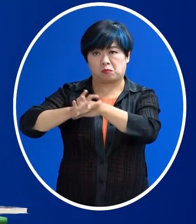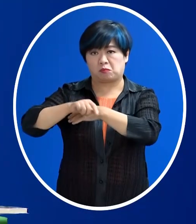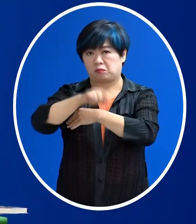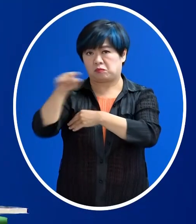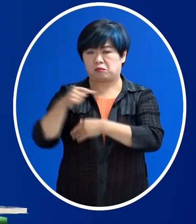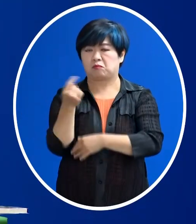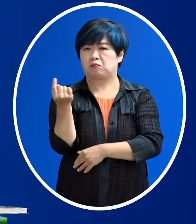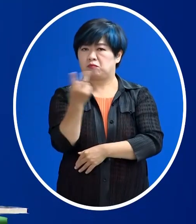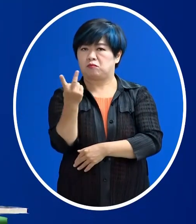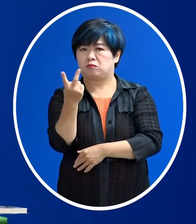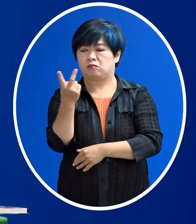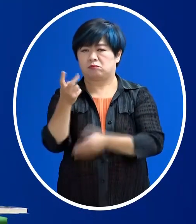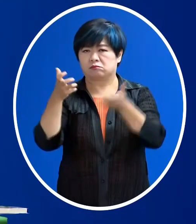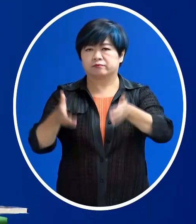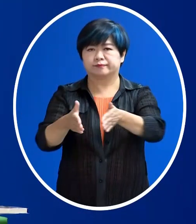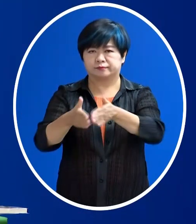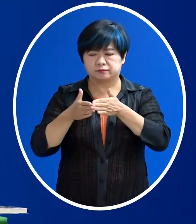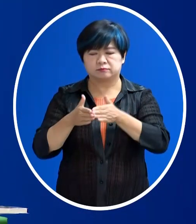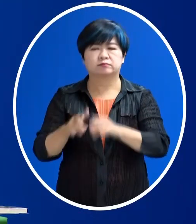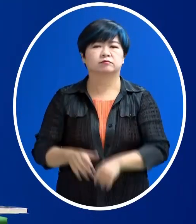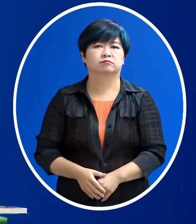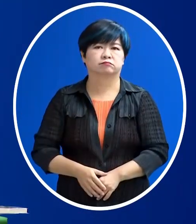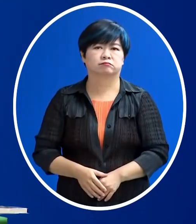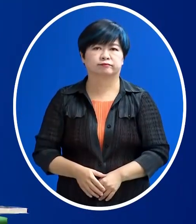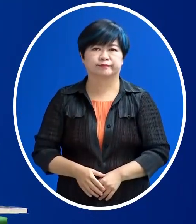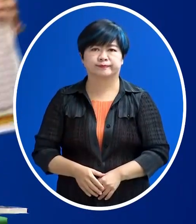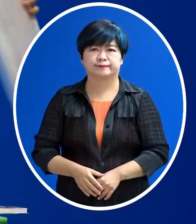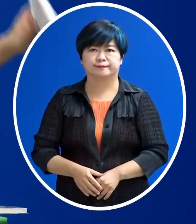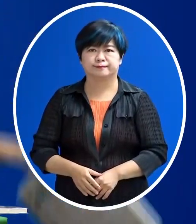一些比较重要的变异株。